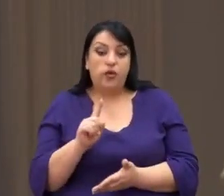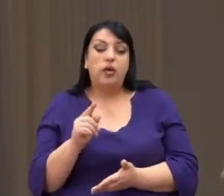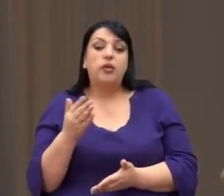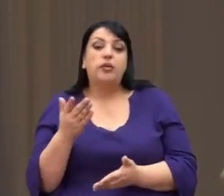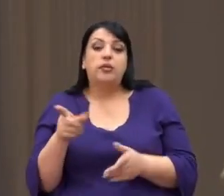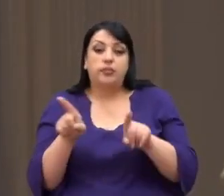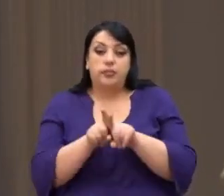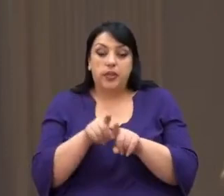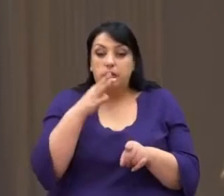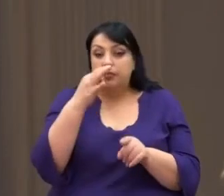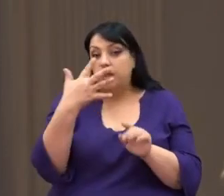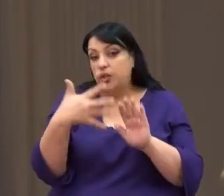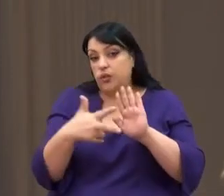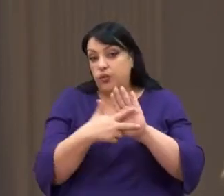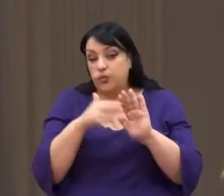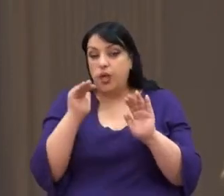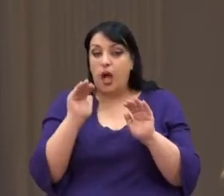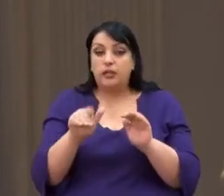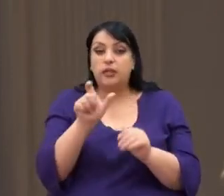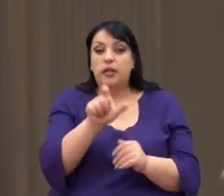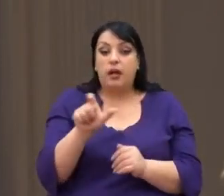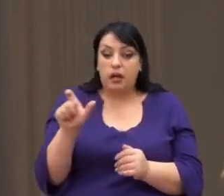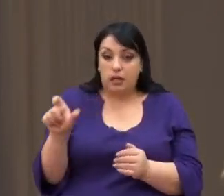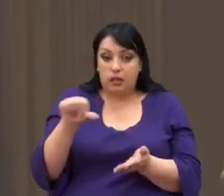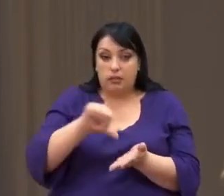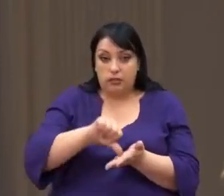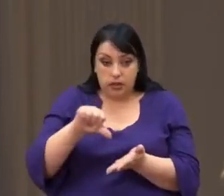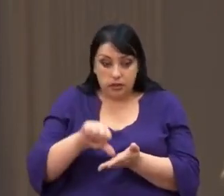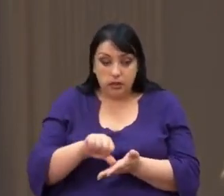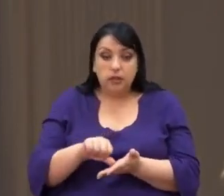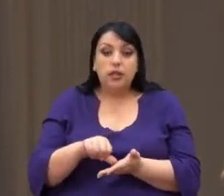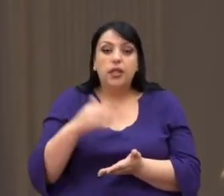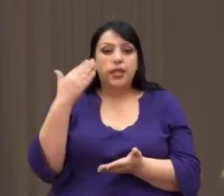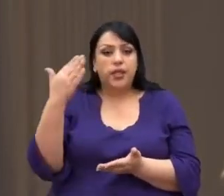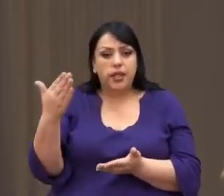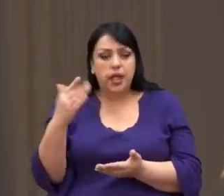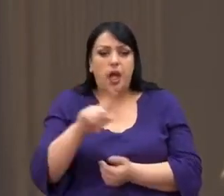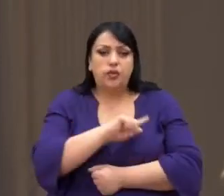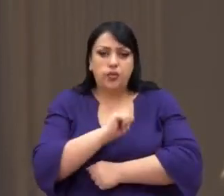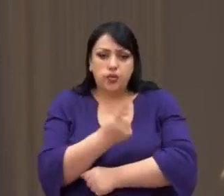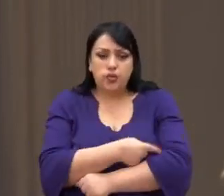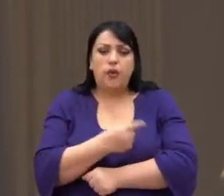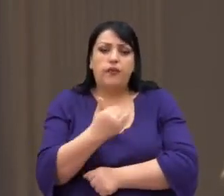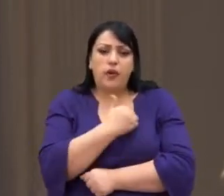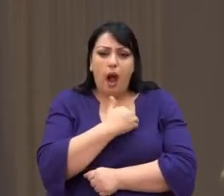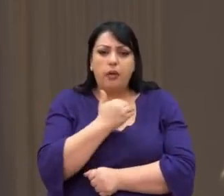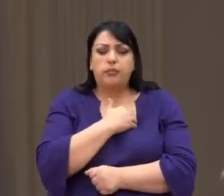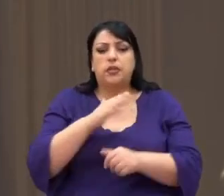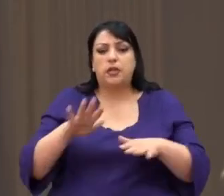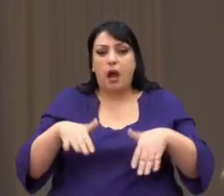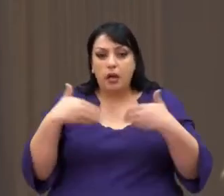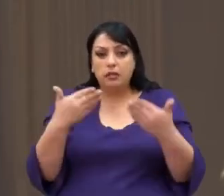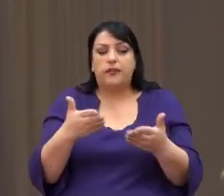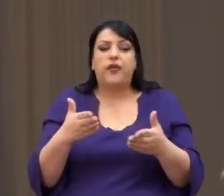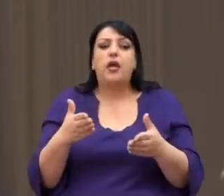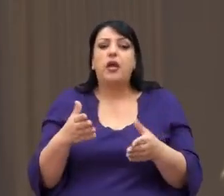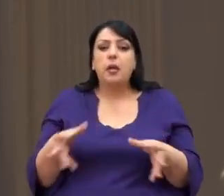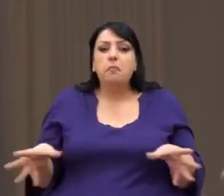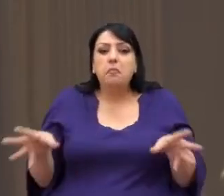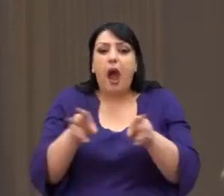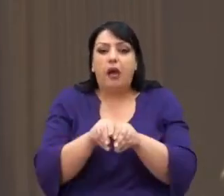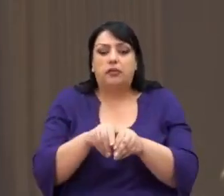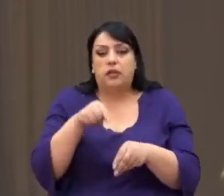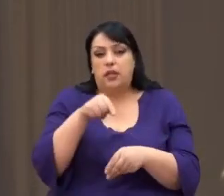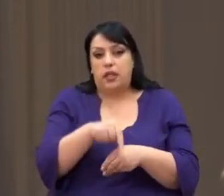ինչպես նշեցի, 58,000 և ավելի քաղաքացիներ իրենց միամուր կամքն են արտահայտել և միացել են այս